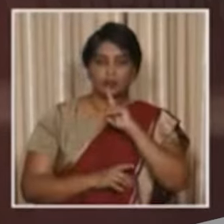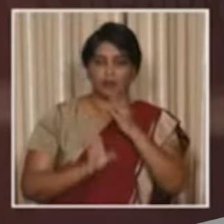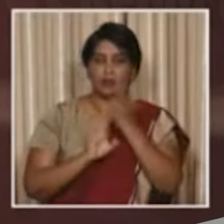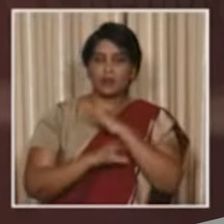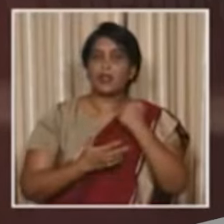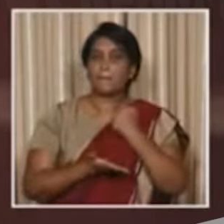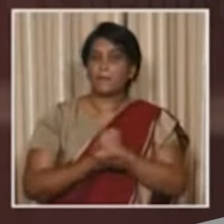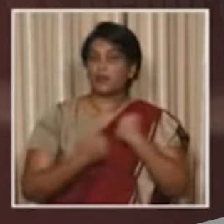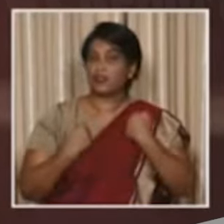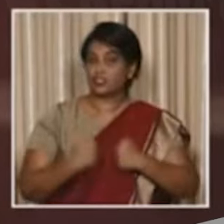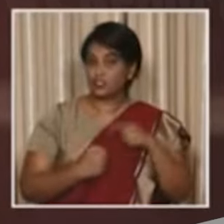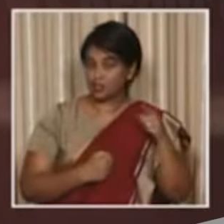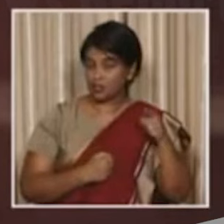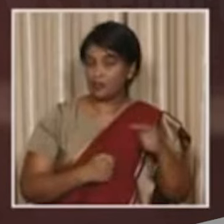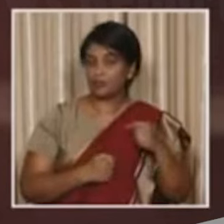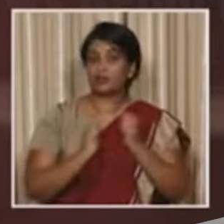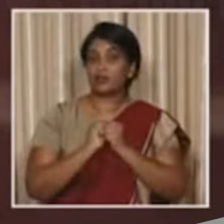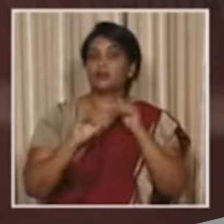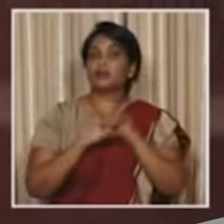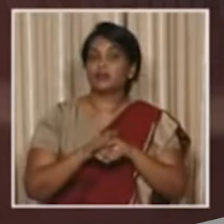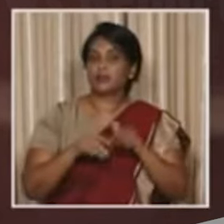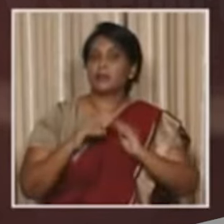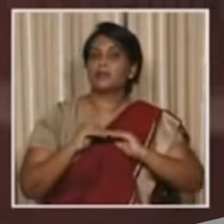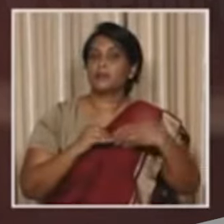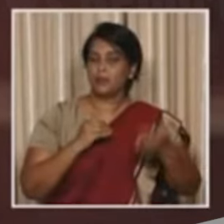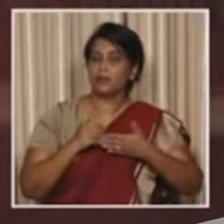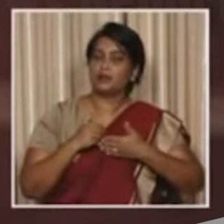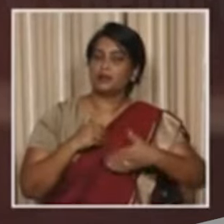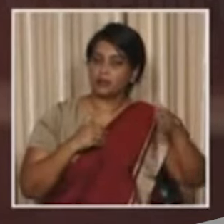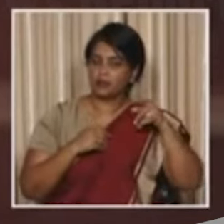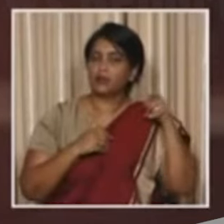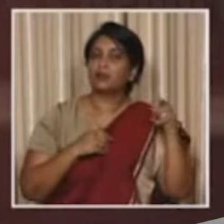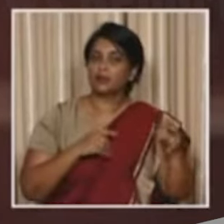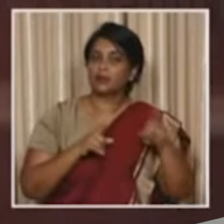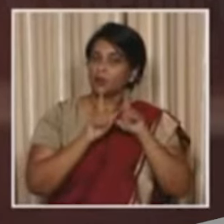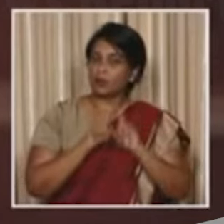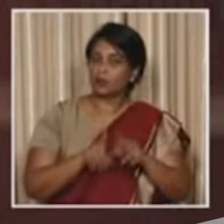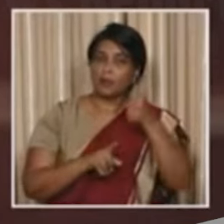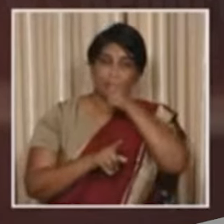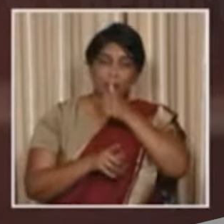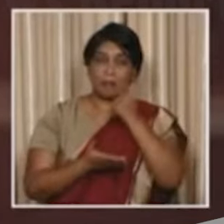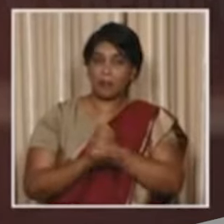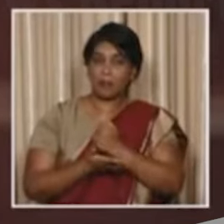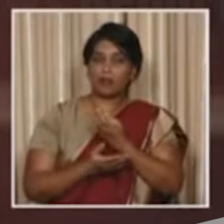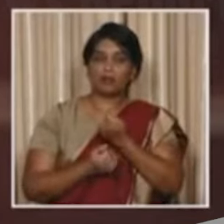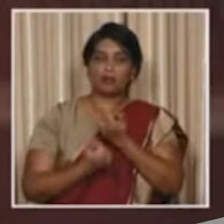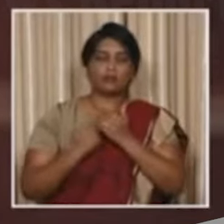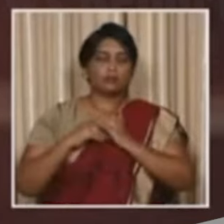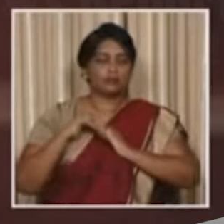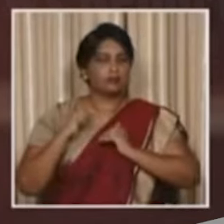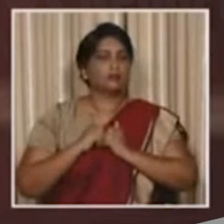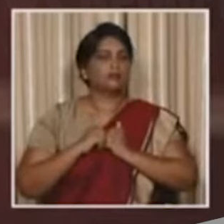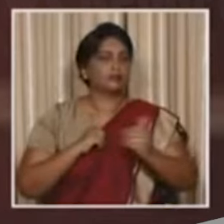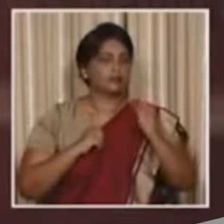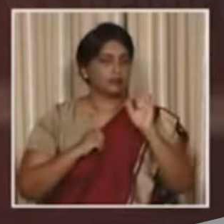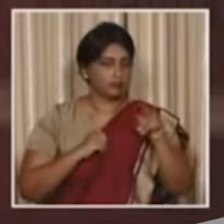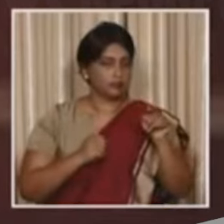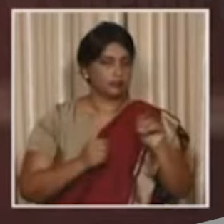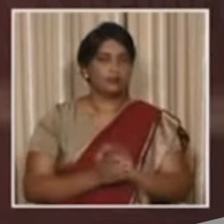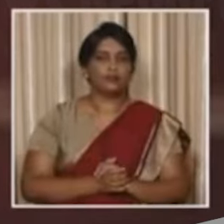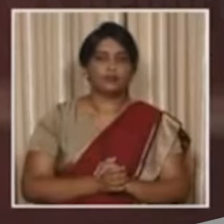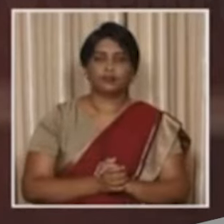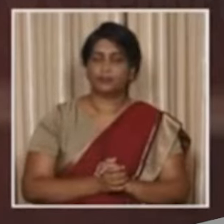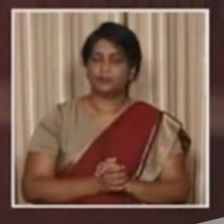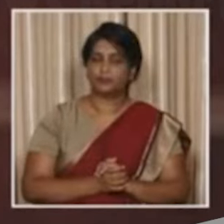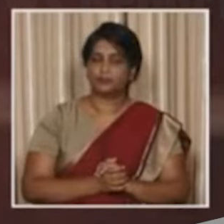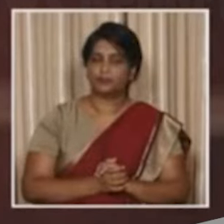බැංකුවේ අධිපතිවරයා රාජකාරිය බාරගත්තට පස්සේ ඉඳලා තමයි ඒ ආකාරයට මහ බැංකුවේ ක්‍රියාකාරිකම් සිද්ධ වුණේ. අනිත් එක